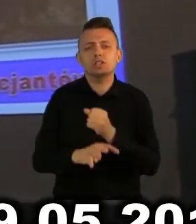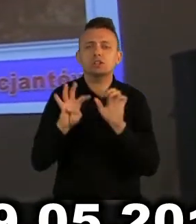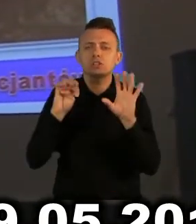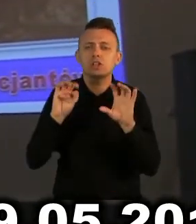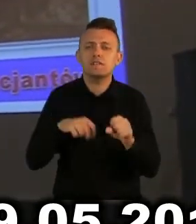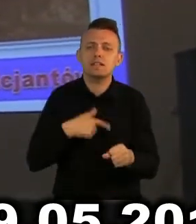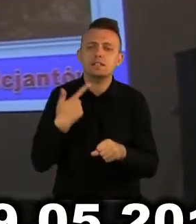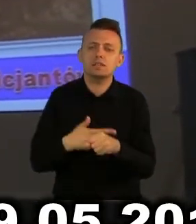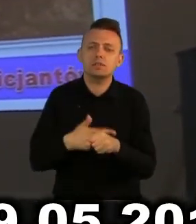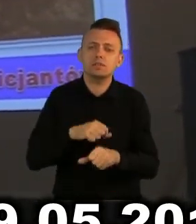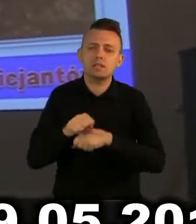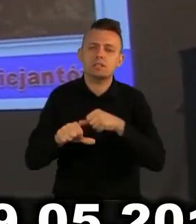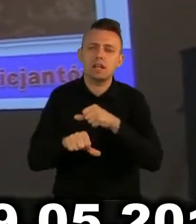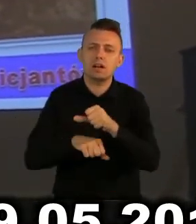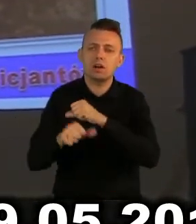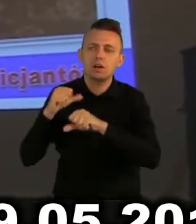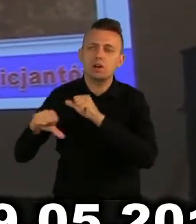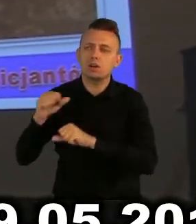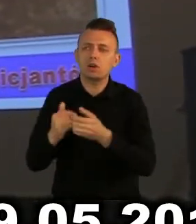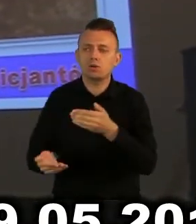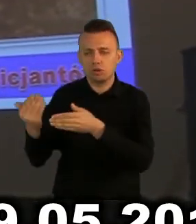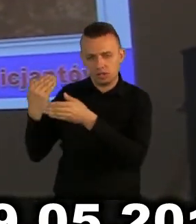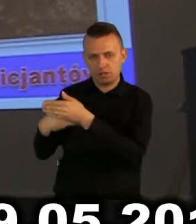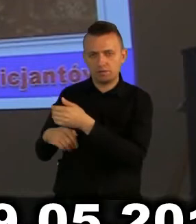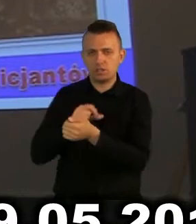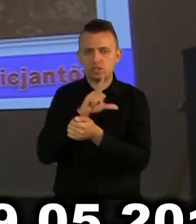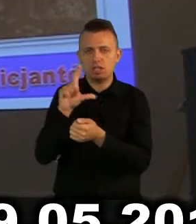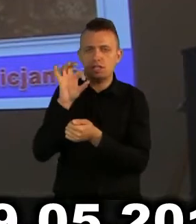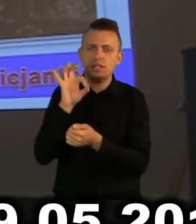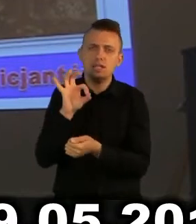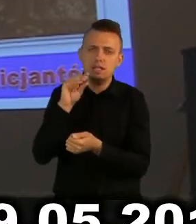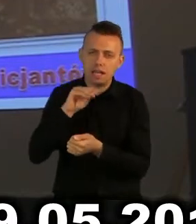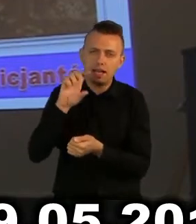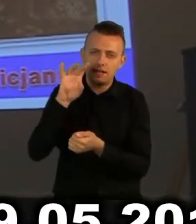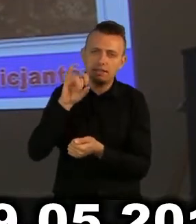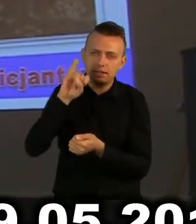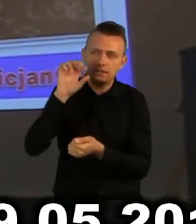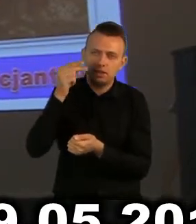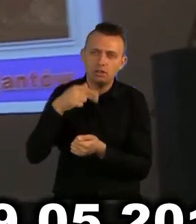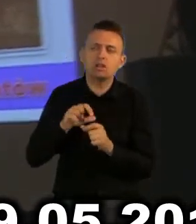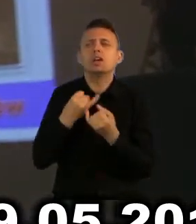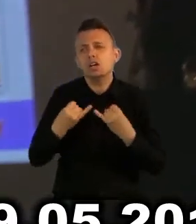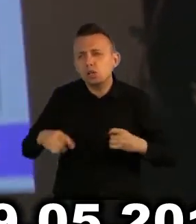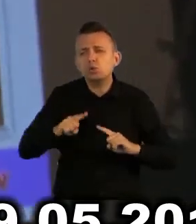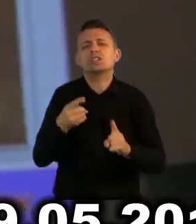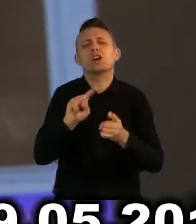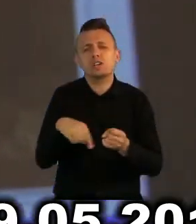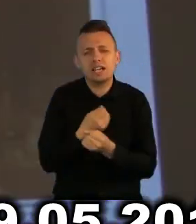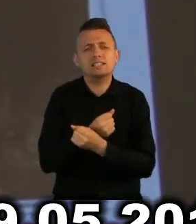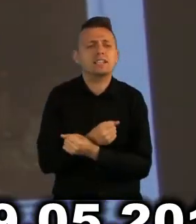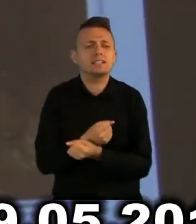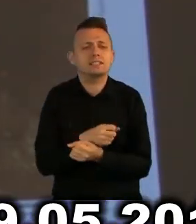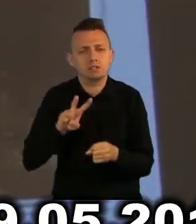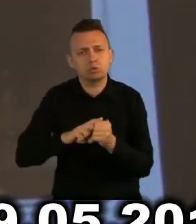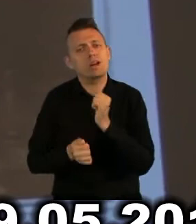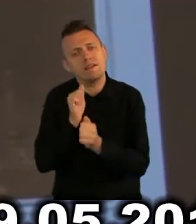roku, a wcześniej legioniści, członkowie POW, Strzelca i innych organizacji niepodległościowych, które